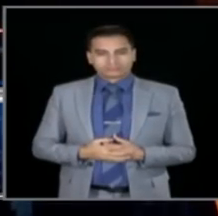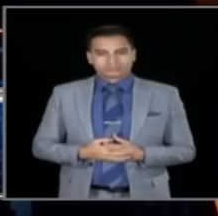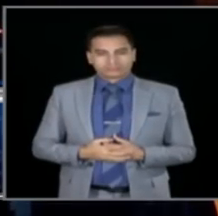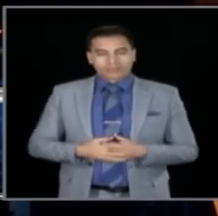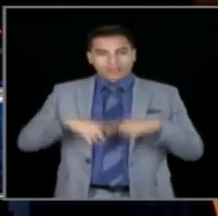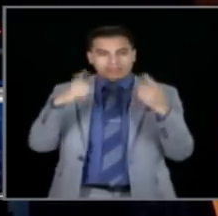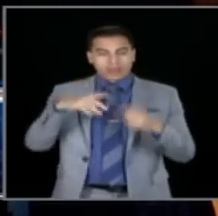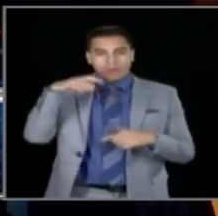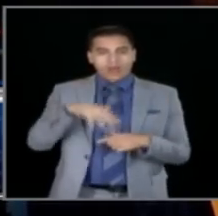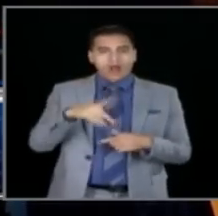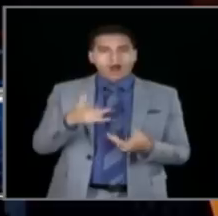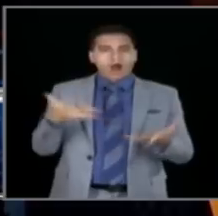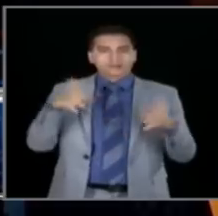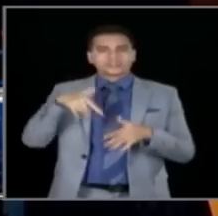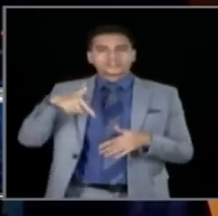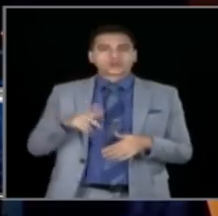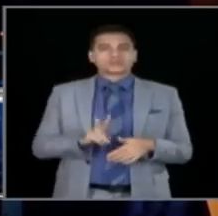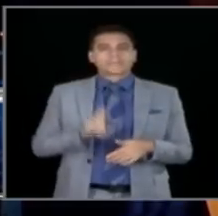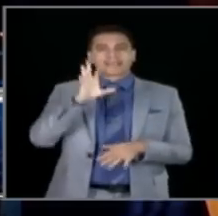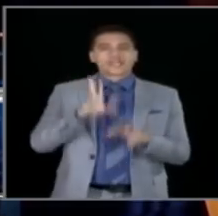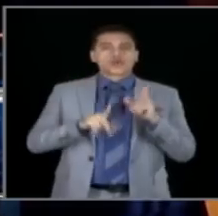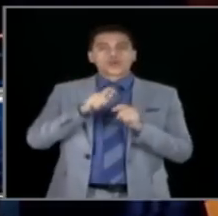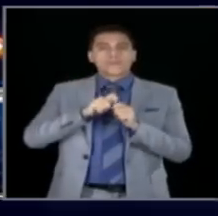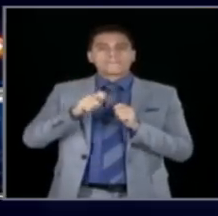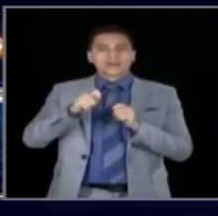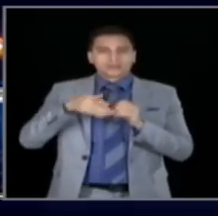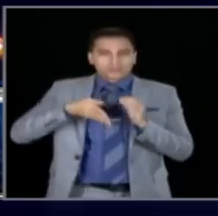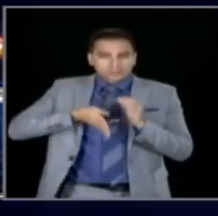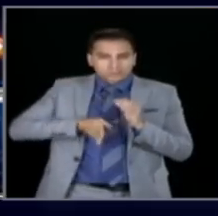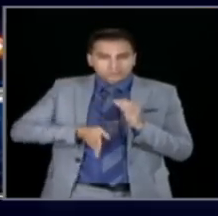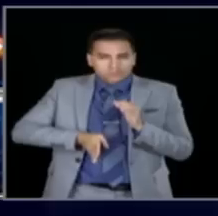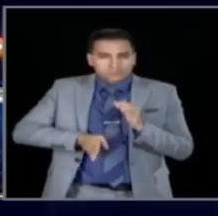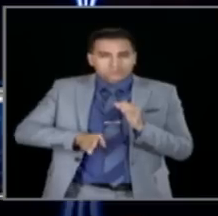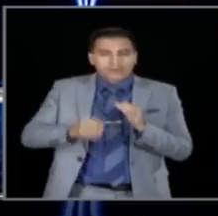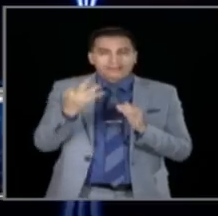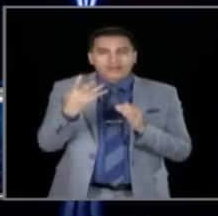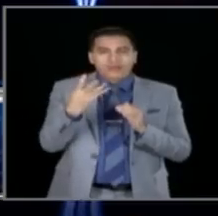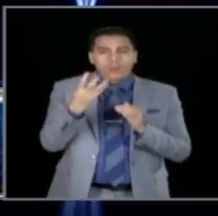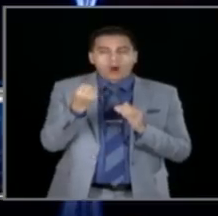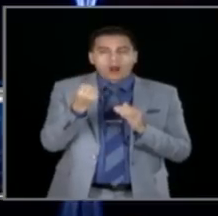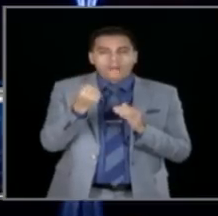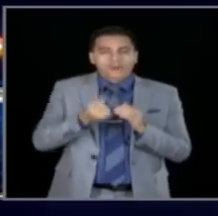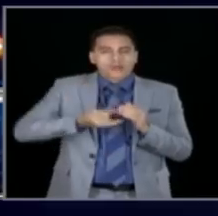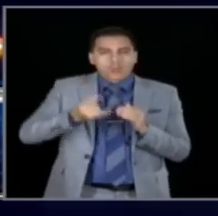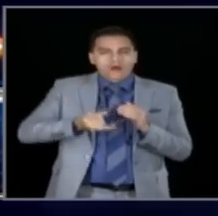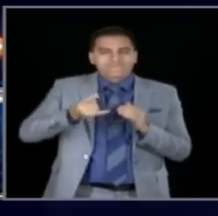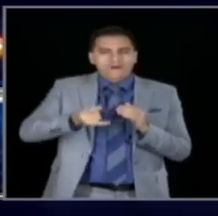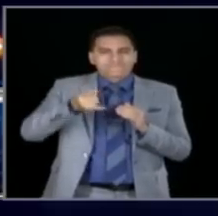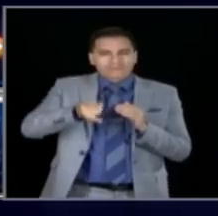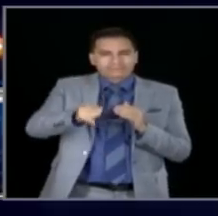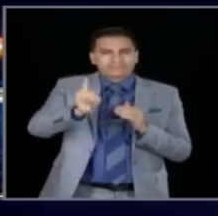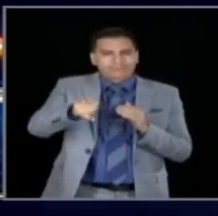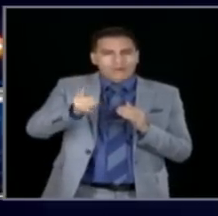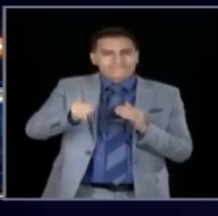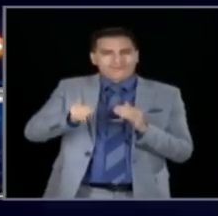أكتر من 76 كيلومتر، 43 محطة، بعمق يصل لأكتر